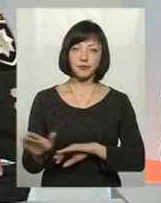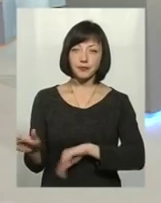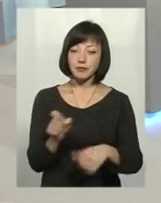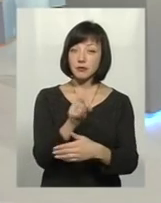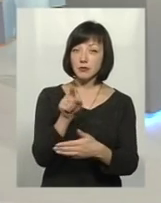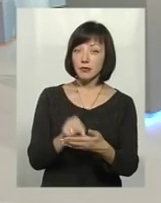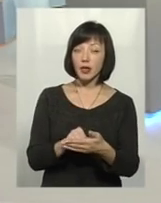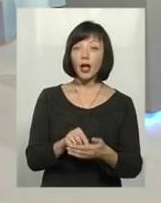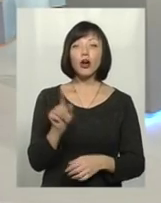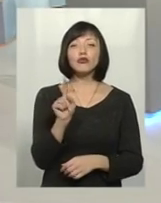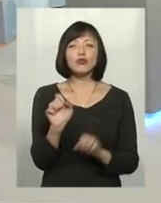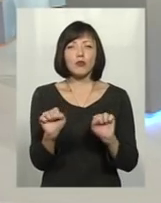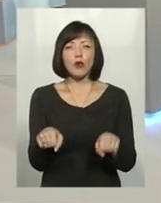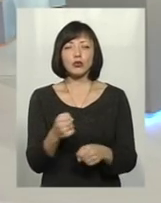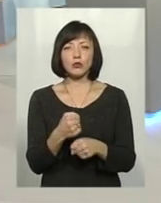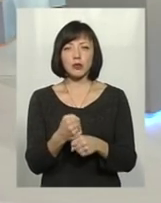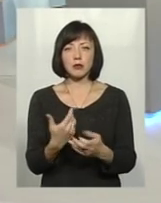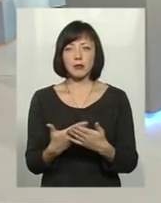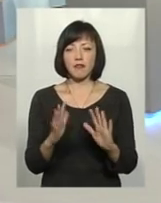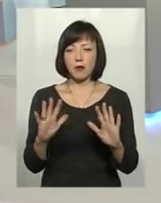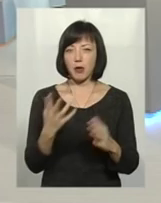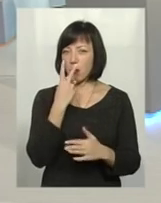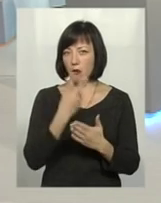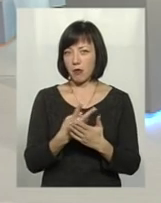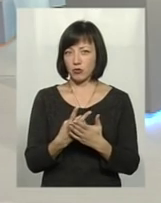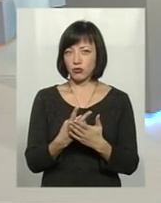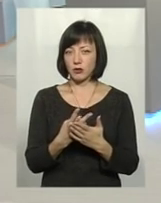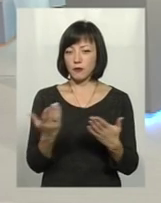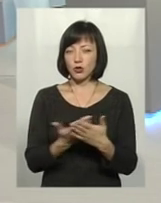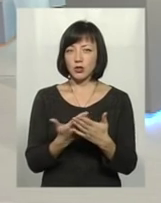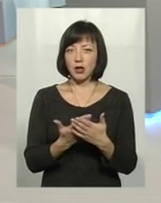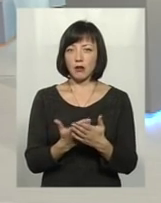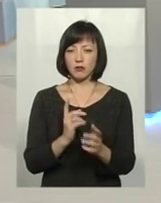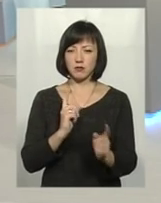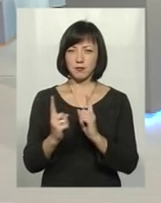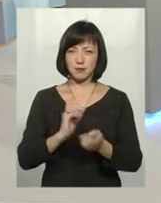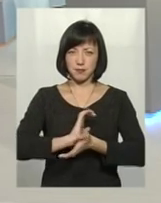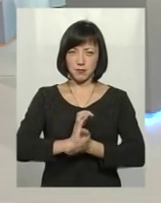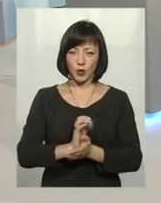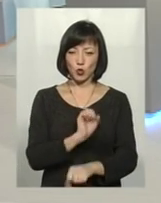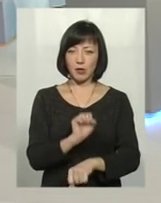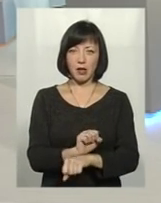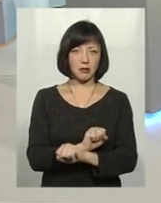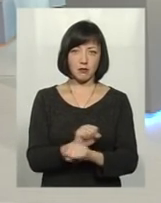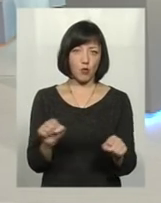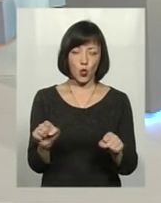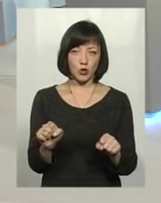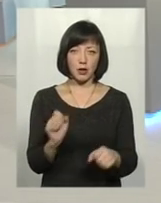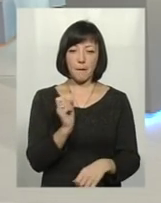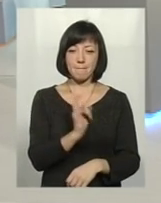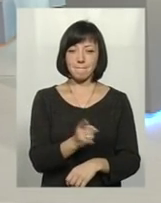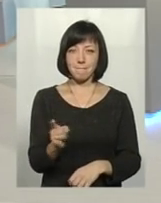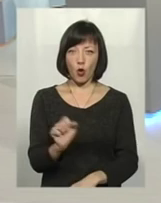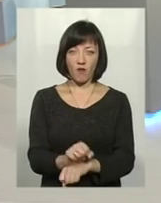а що можна зробити в такому випадку, як ми от побачили в сюжеті? Запруджена вулиця, зупинятися, здавалося б, не можна,